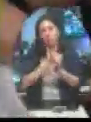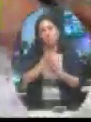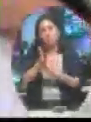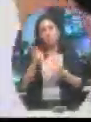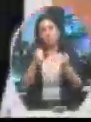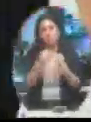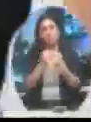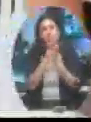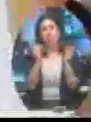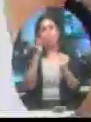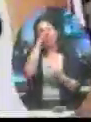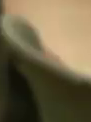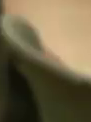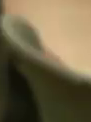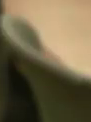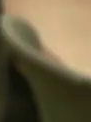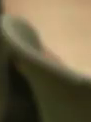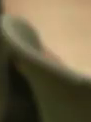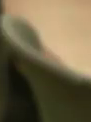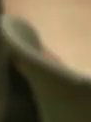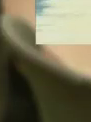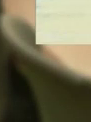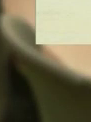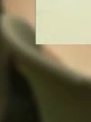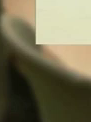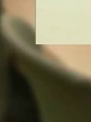וגורל הילדים החטופים.